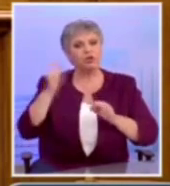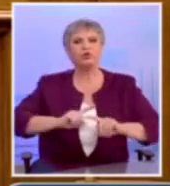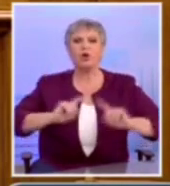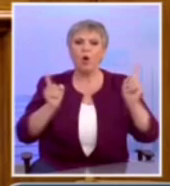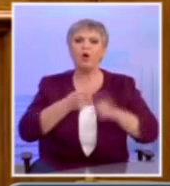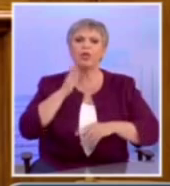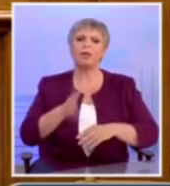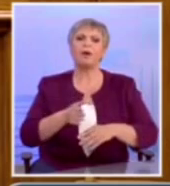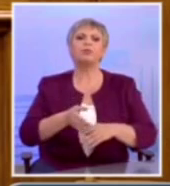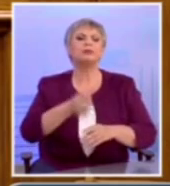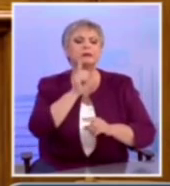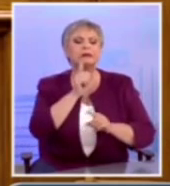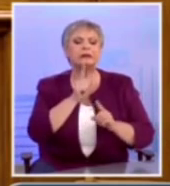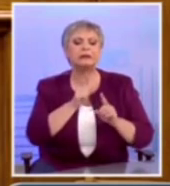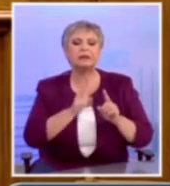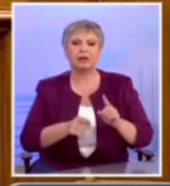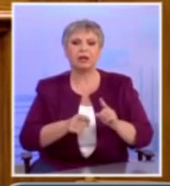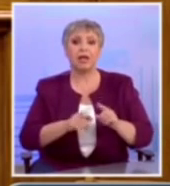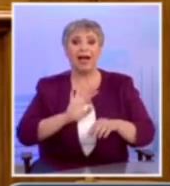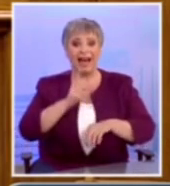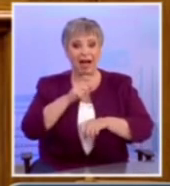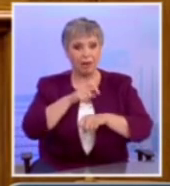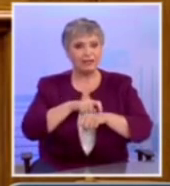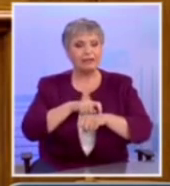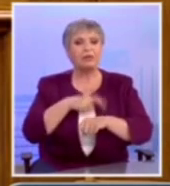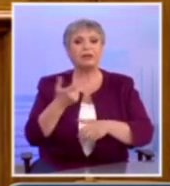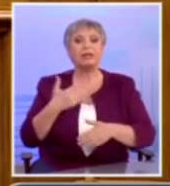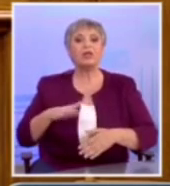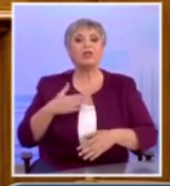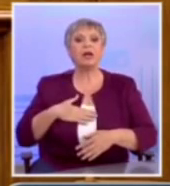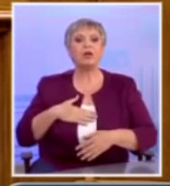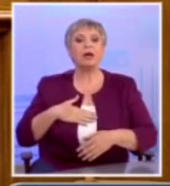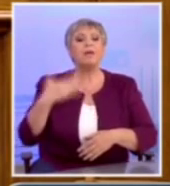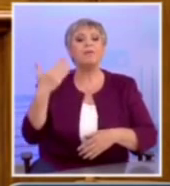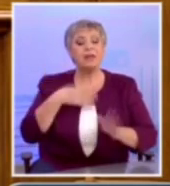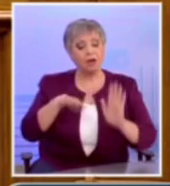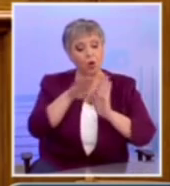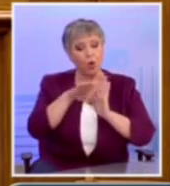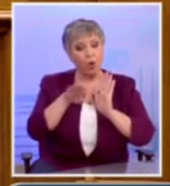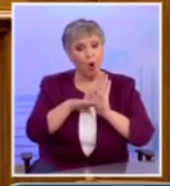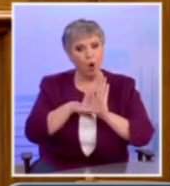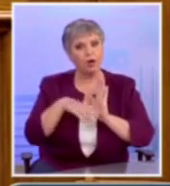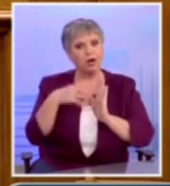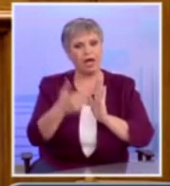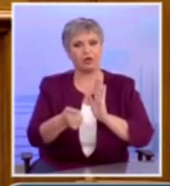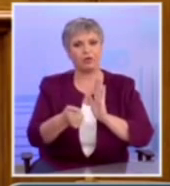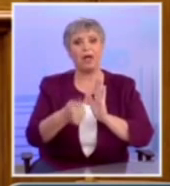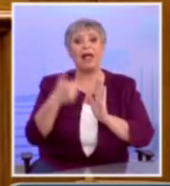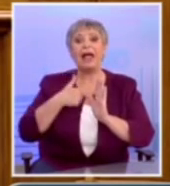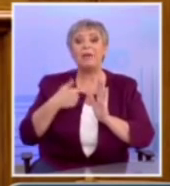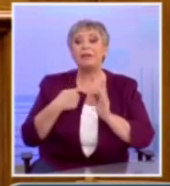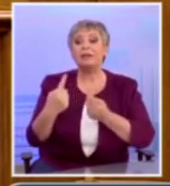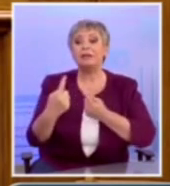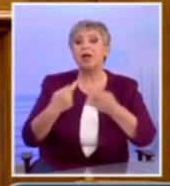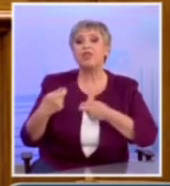κρίνουμε. Αυτό που ζητάμε αυτή τη στιγμή είναι να έχουμε τους καλύτερους όρους για να διαπραγματευτούμε μια συμφωνία που